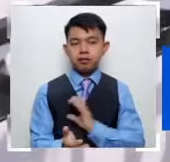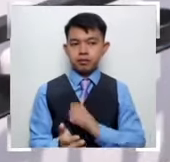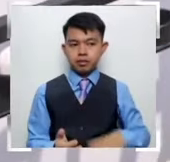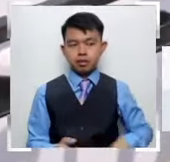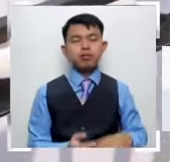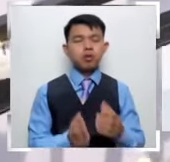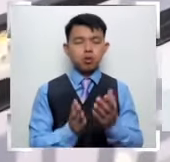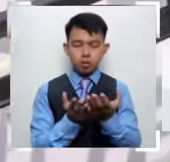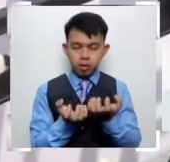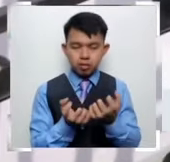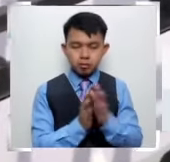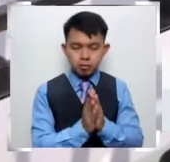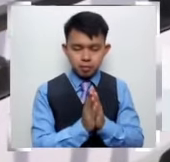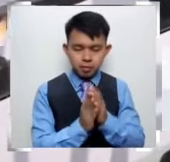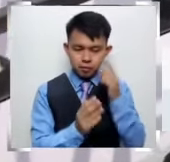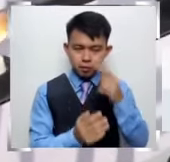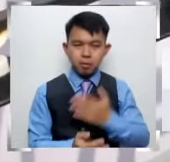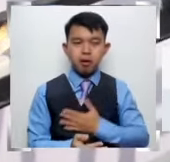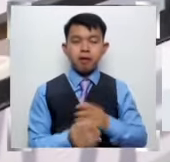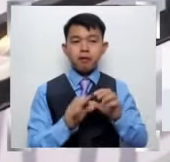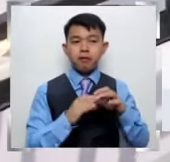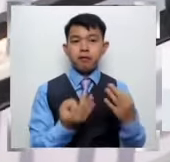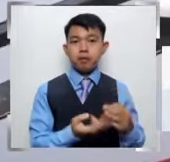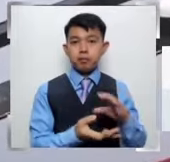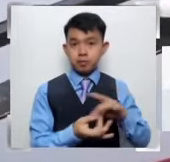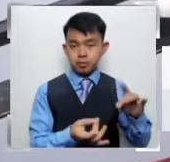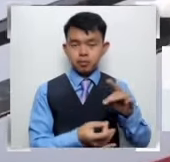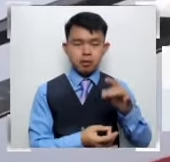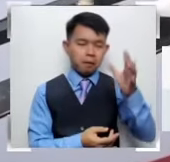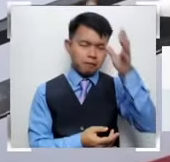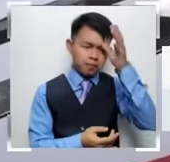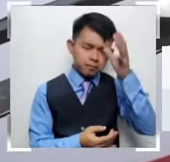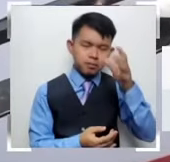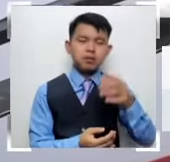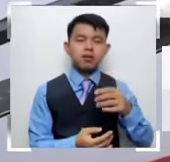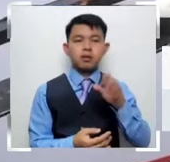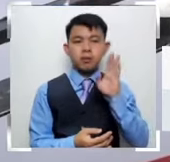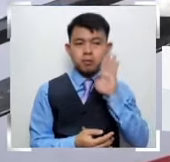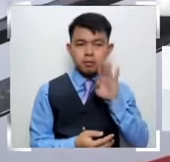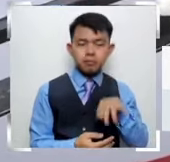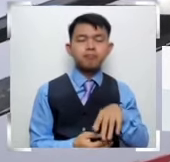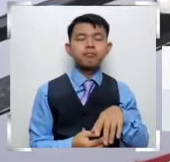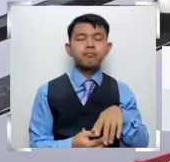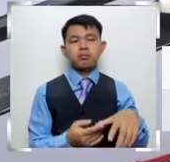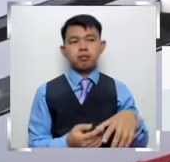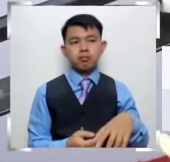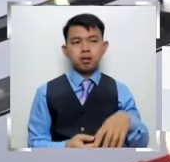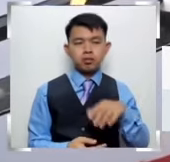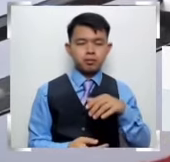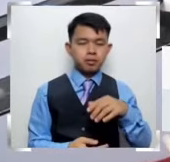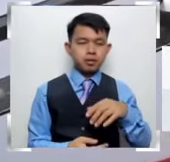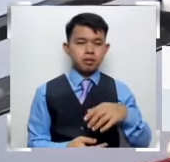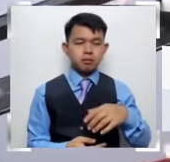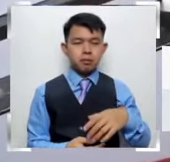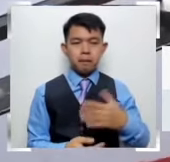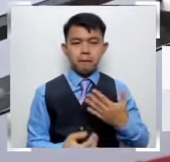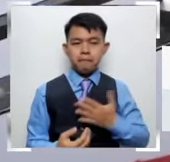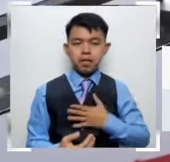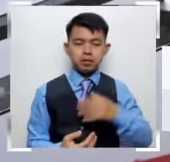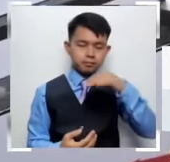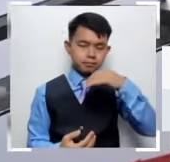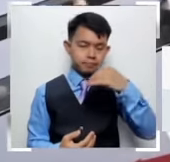ng tatay ko, ng kapatid ko, ng apo ko, maging panatag sila, maging faithful na sila